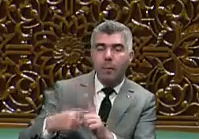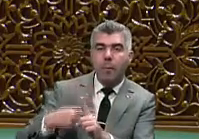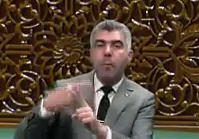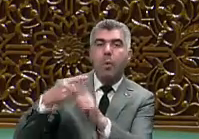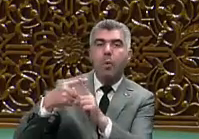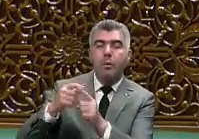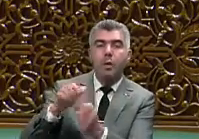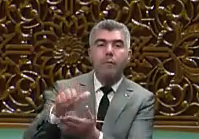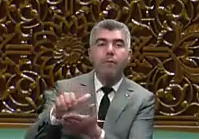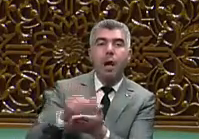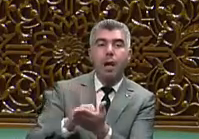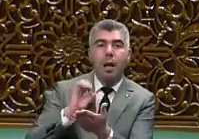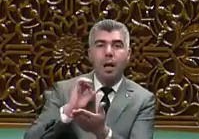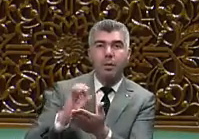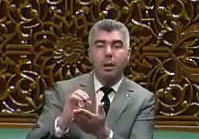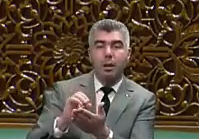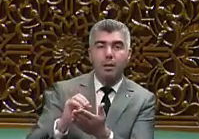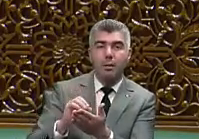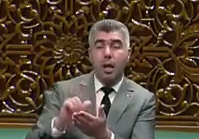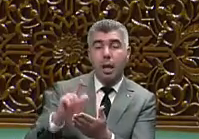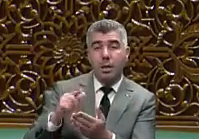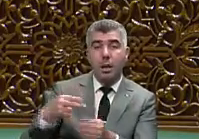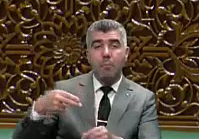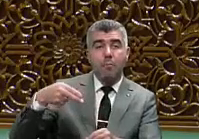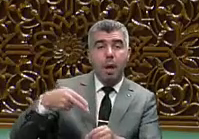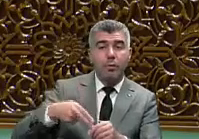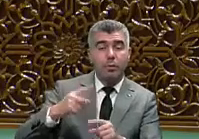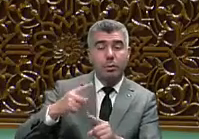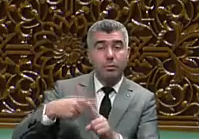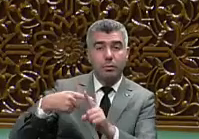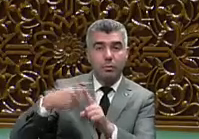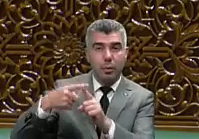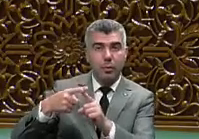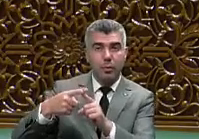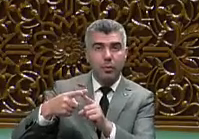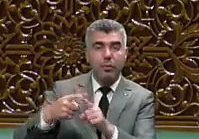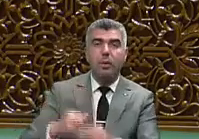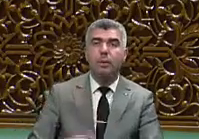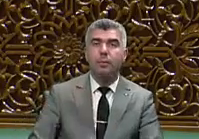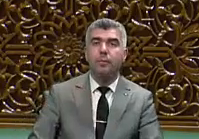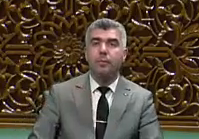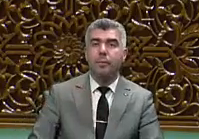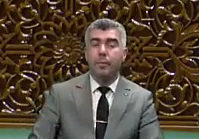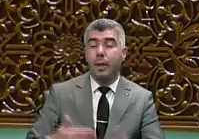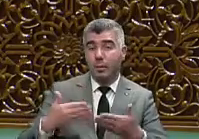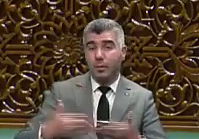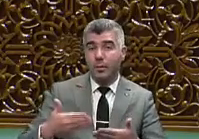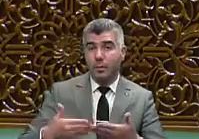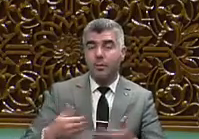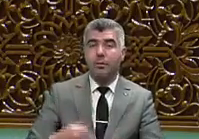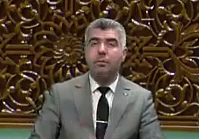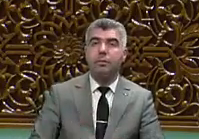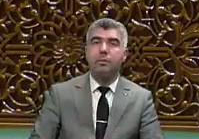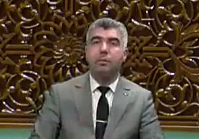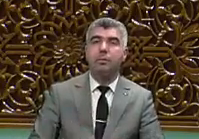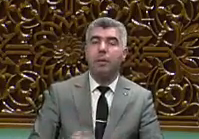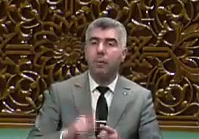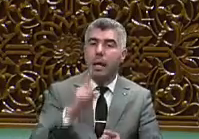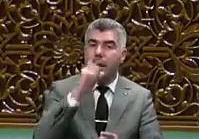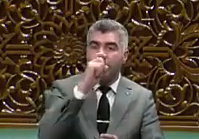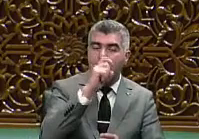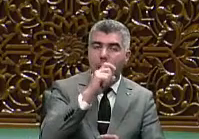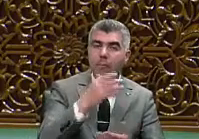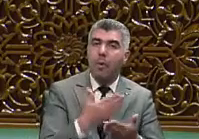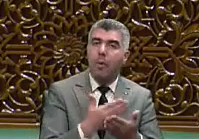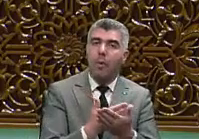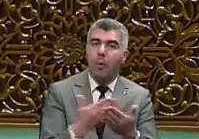المكلفين بالقطاع الفلاحي بسبب ارتفاع أثمنة المحروقات، ولا سيما أننا نتابع الظروف الصعبة التي